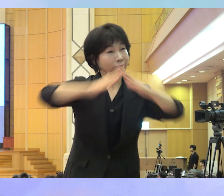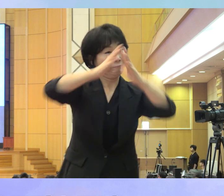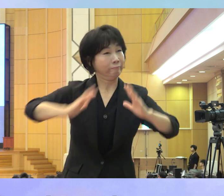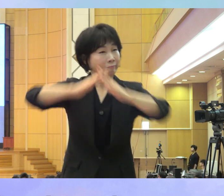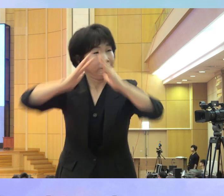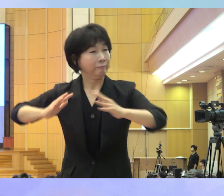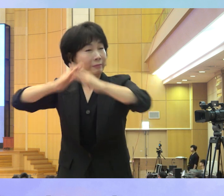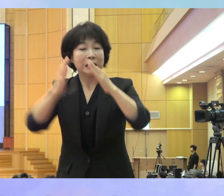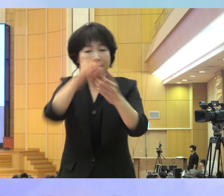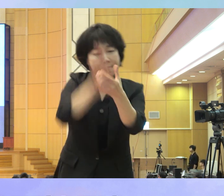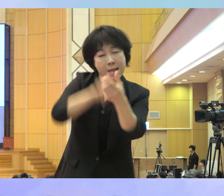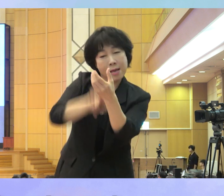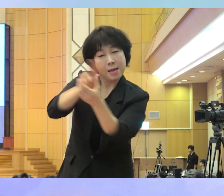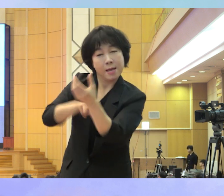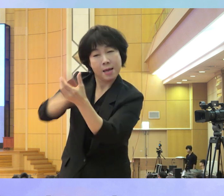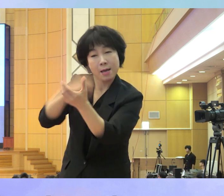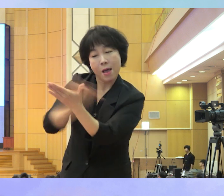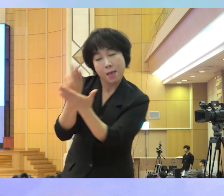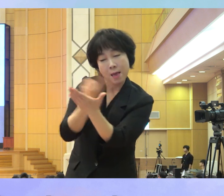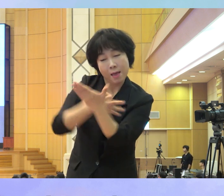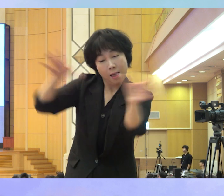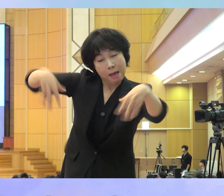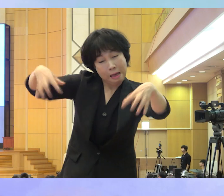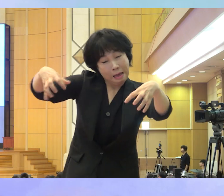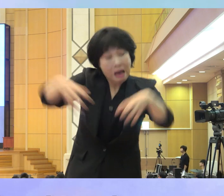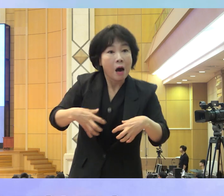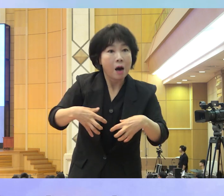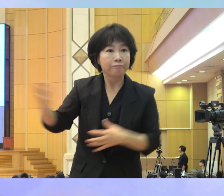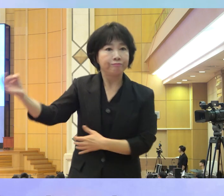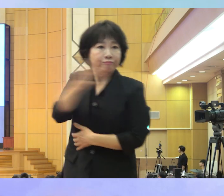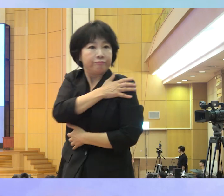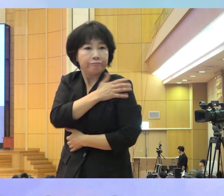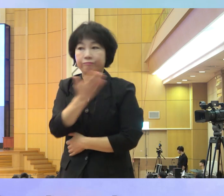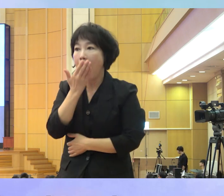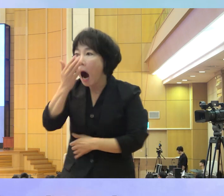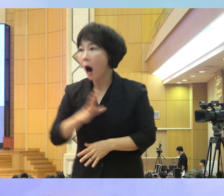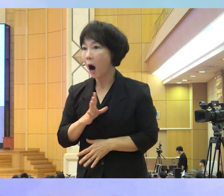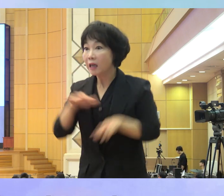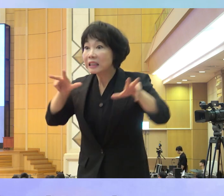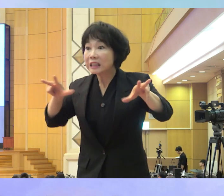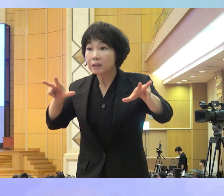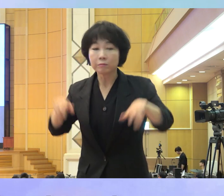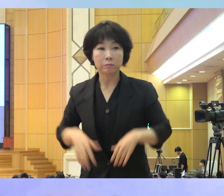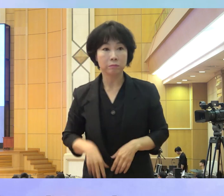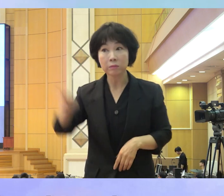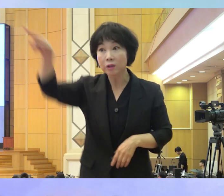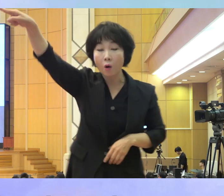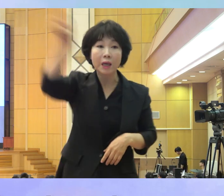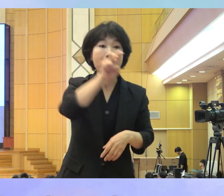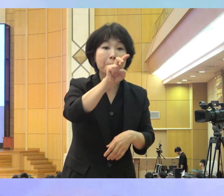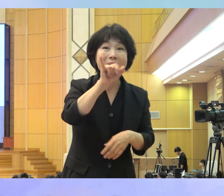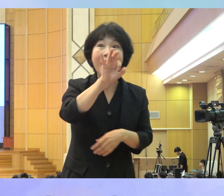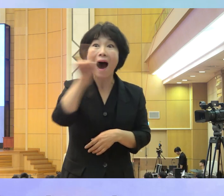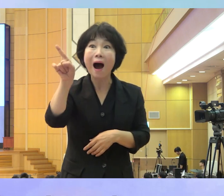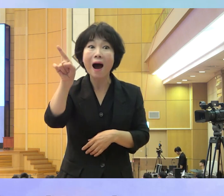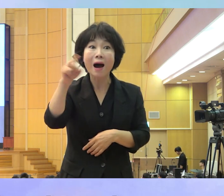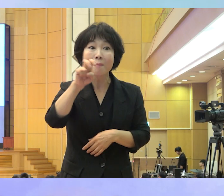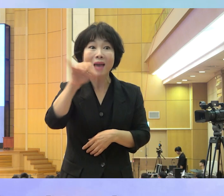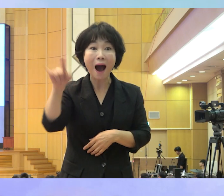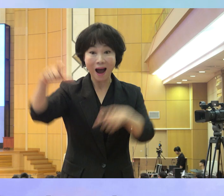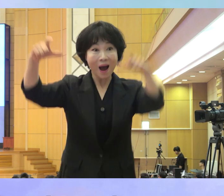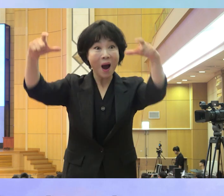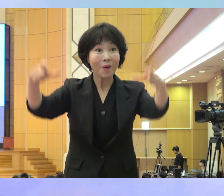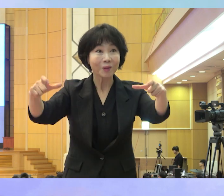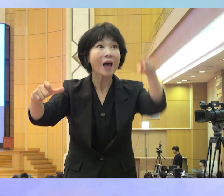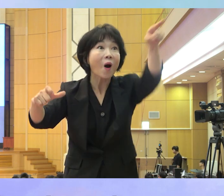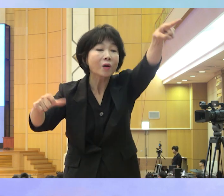해서 그 돈으로다가 현재 지금 미아역 있는 데 보면